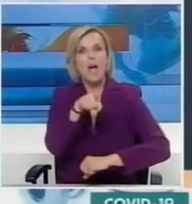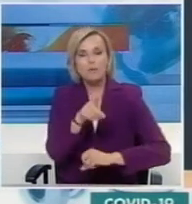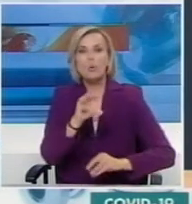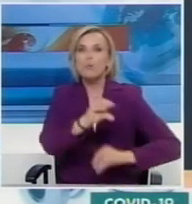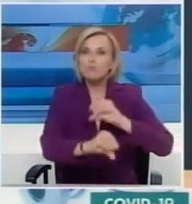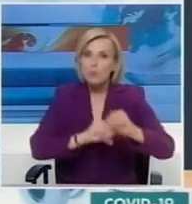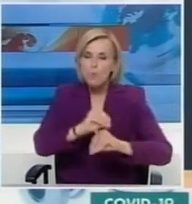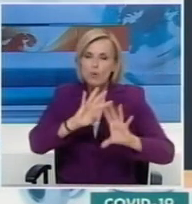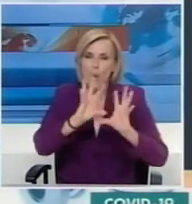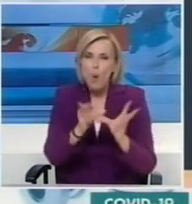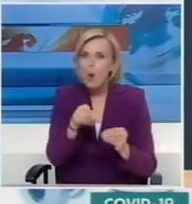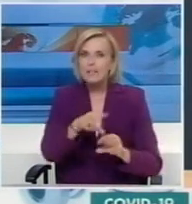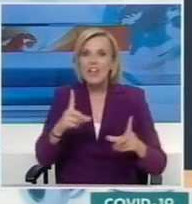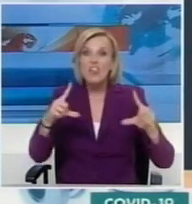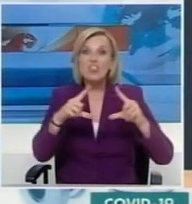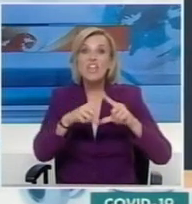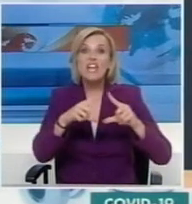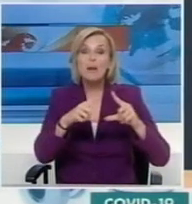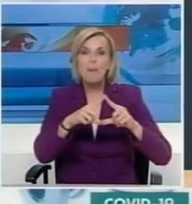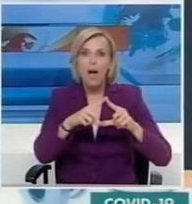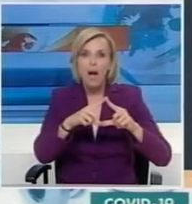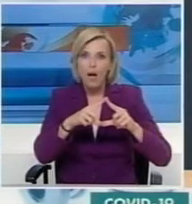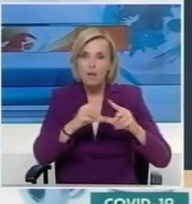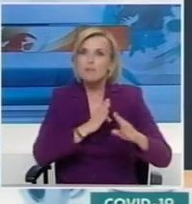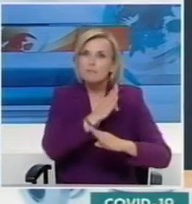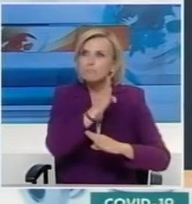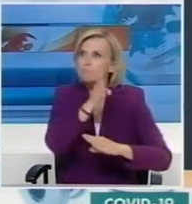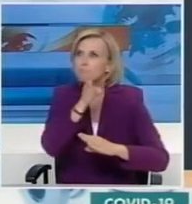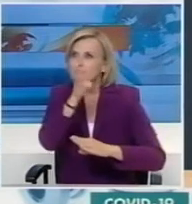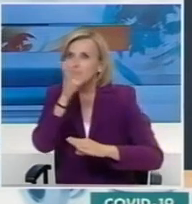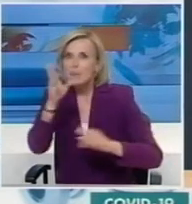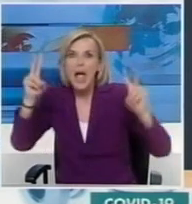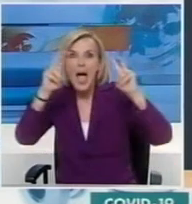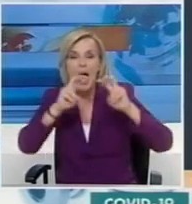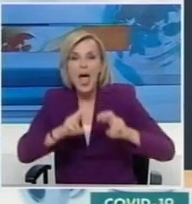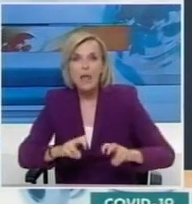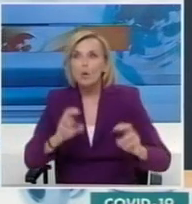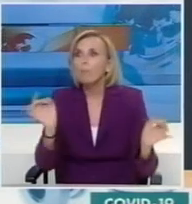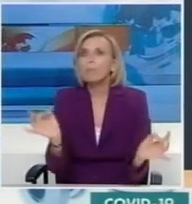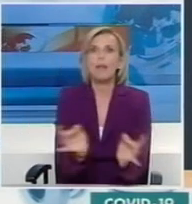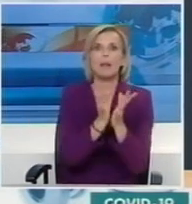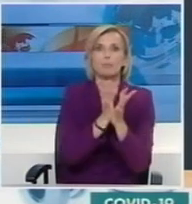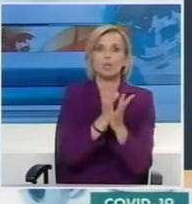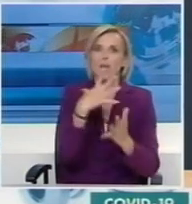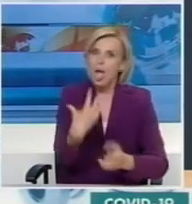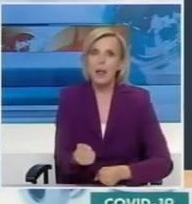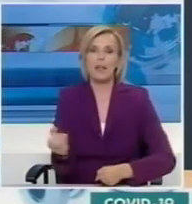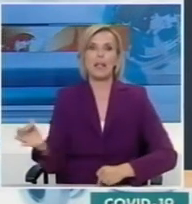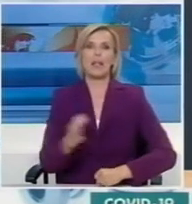2014-2020. Η υλοποίηση έχει ως στόχο την ανίχνευση και τον έλεγχο πιθανών κρουσμάτων του